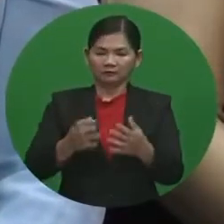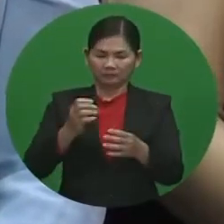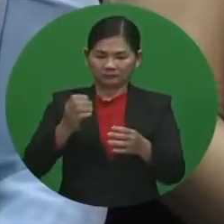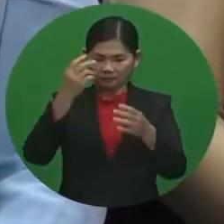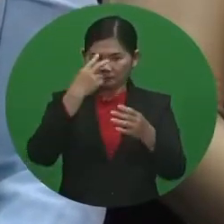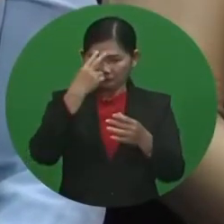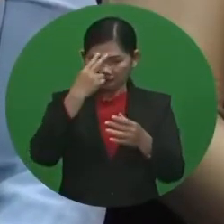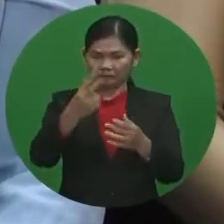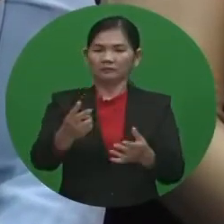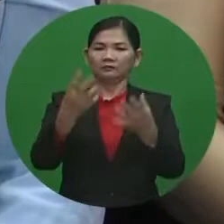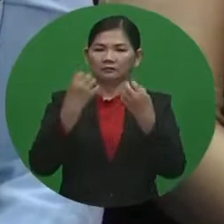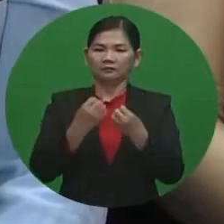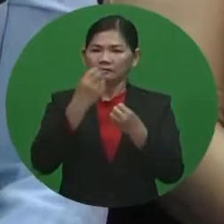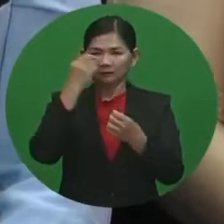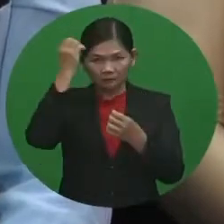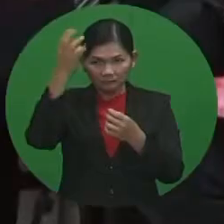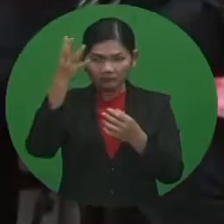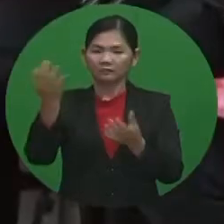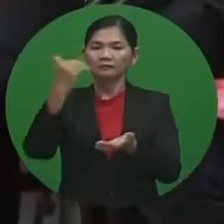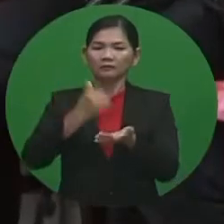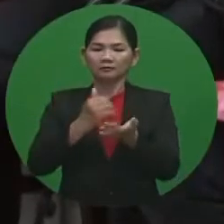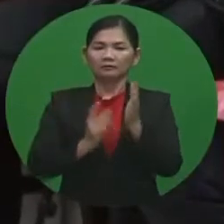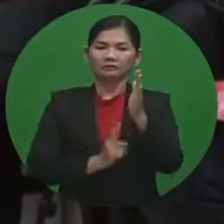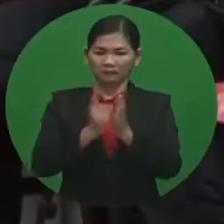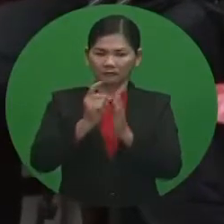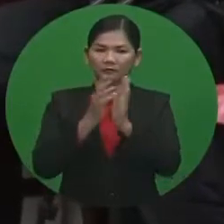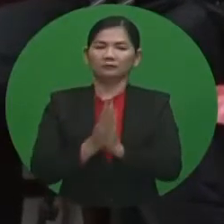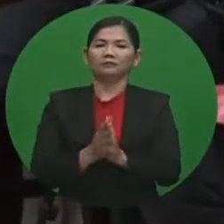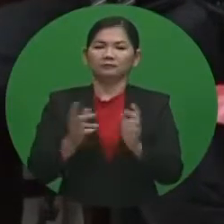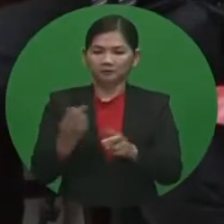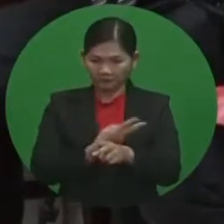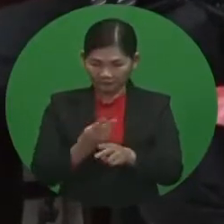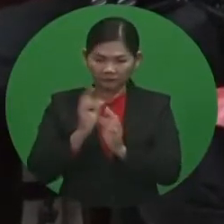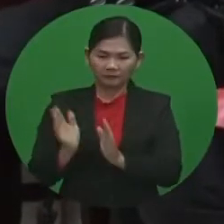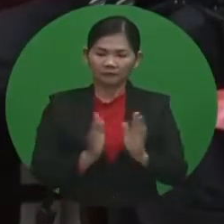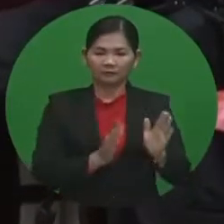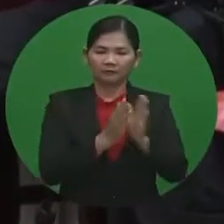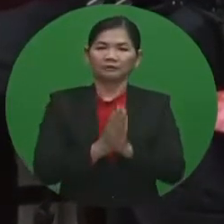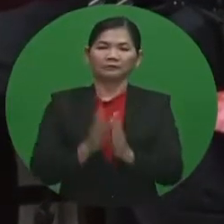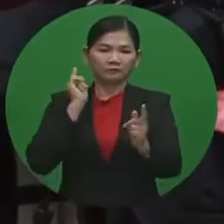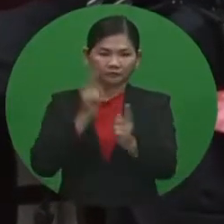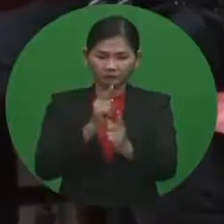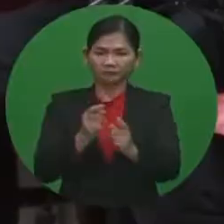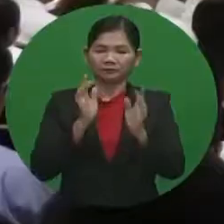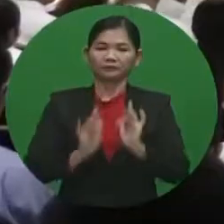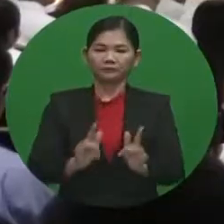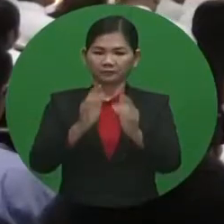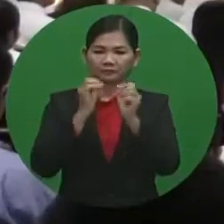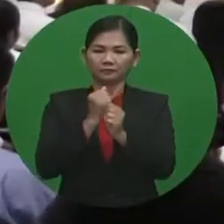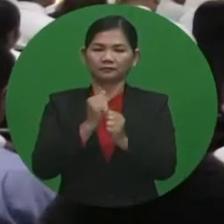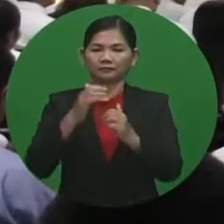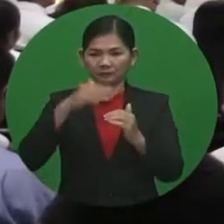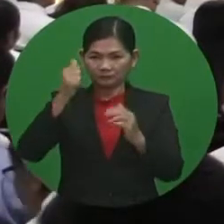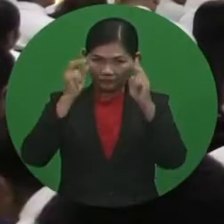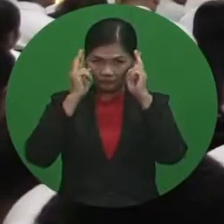តីក្នុងការពិនិត្យឡើងវិញអំពីវឌ្ឍនភាពនៃការអនុវត្តផែនការយុទ្ធសាស្ត្រសម្ដៅបង្កើនប្រសិទ្ធភាពនិងគុណភាព